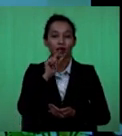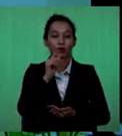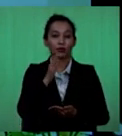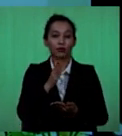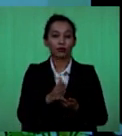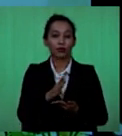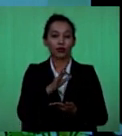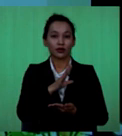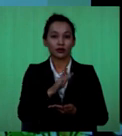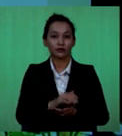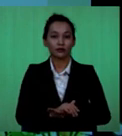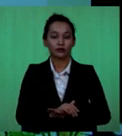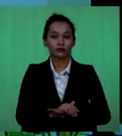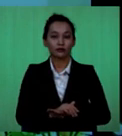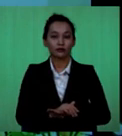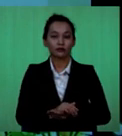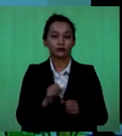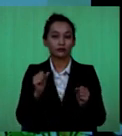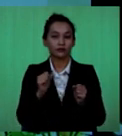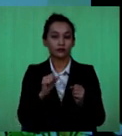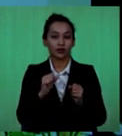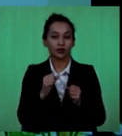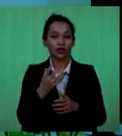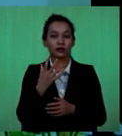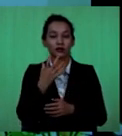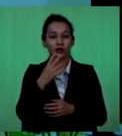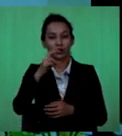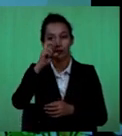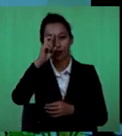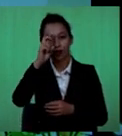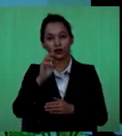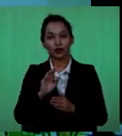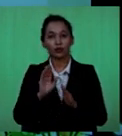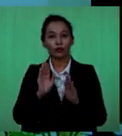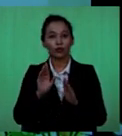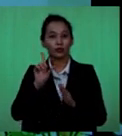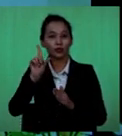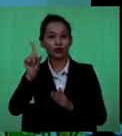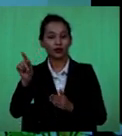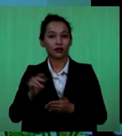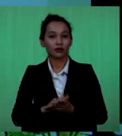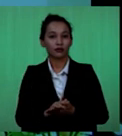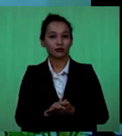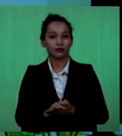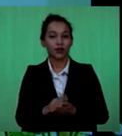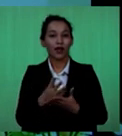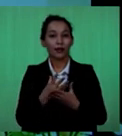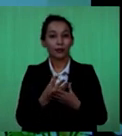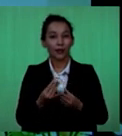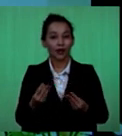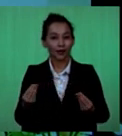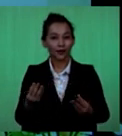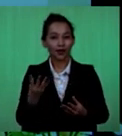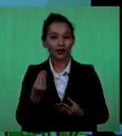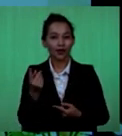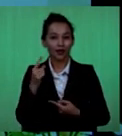ekan. U qishda issiq mamlakatlarga uchib ketar ekan-da, bahorda